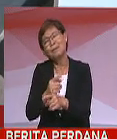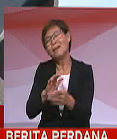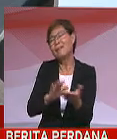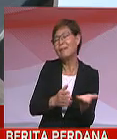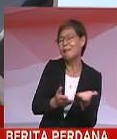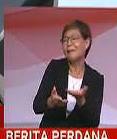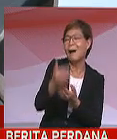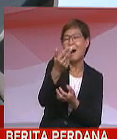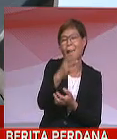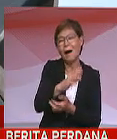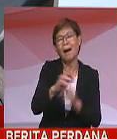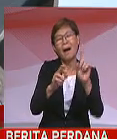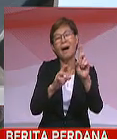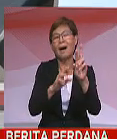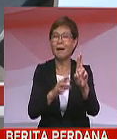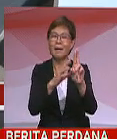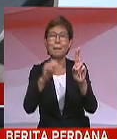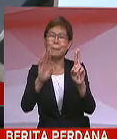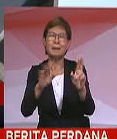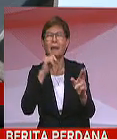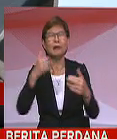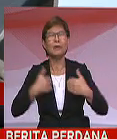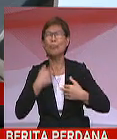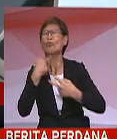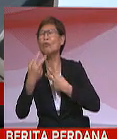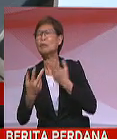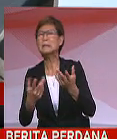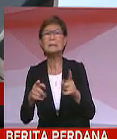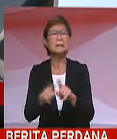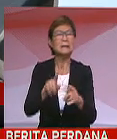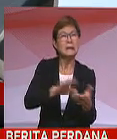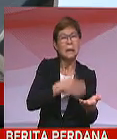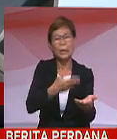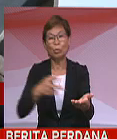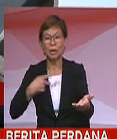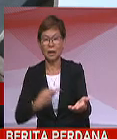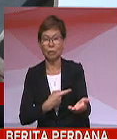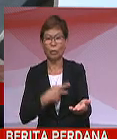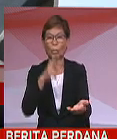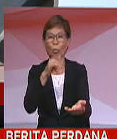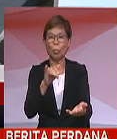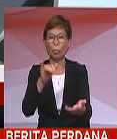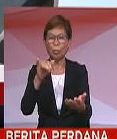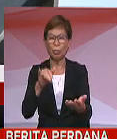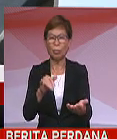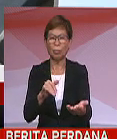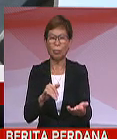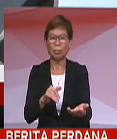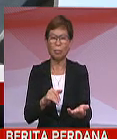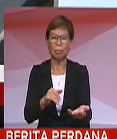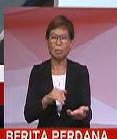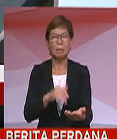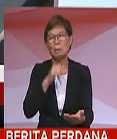know, R&B yang macam tak ada vokal sangat, tapi it's about lagu yang kata vibe lah, orang yang boleh melayan. And tak semua orang boleh